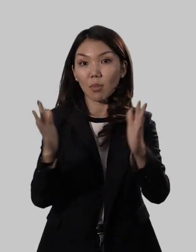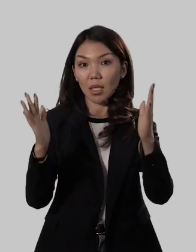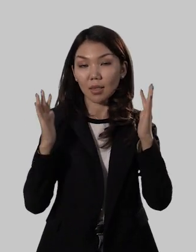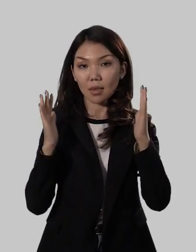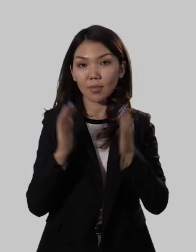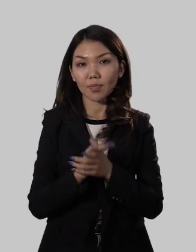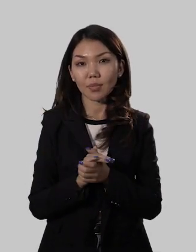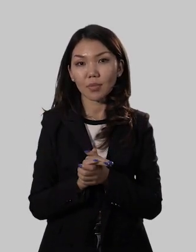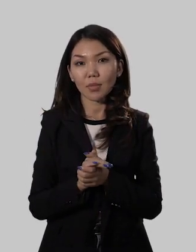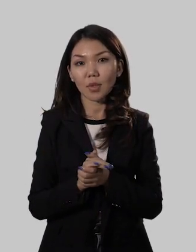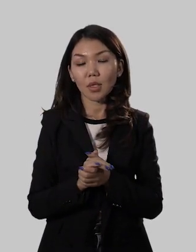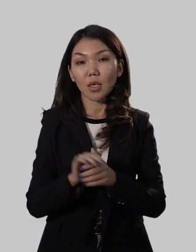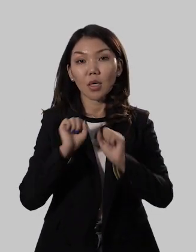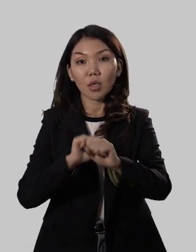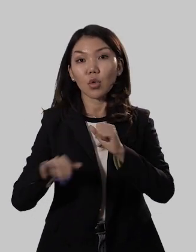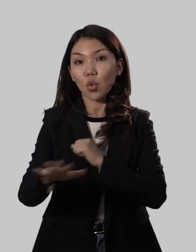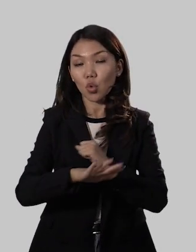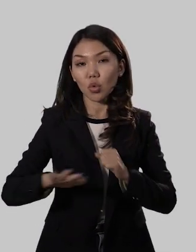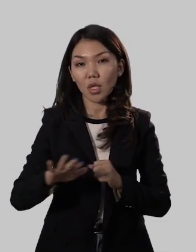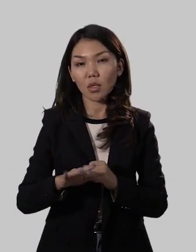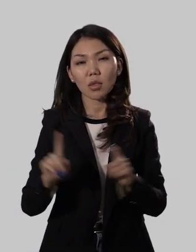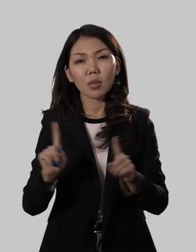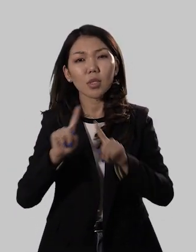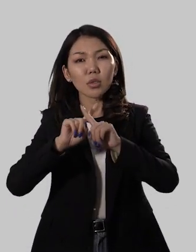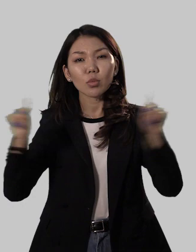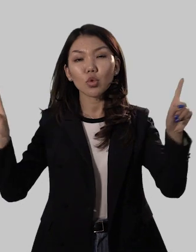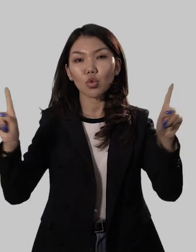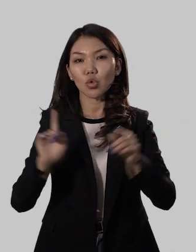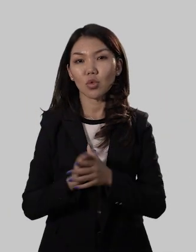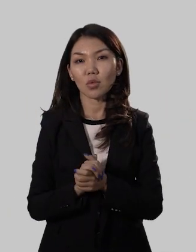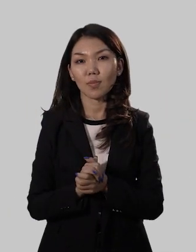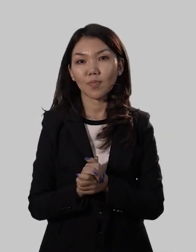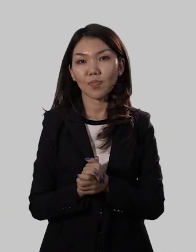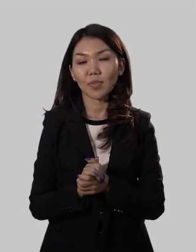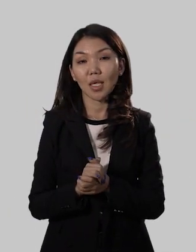Жаратылыш парктары, коруктар эмнеси менен өзгөчөлөнөт?